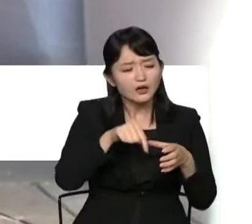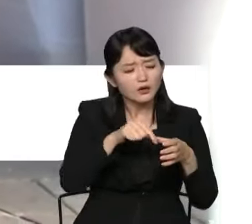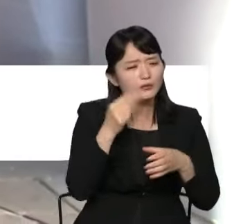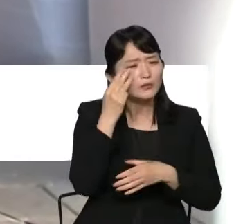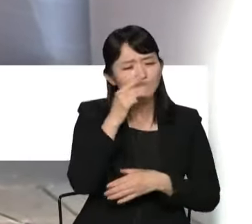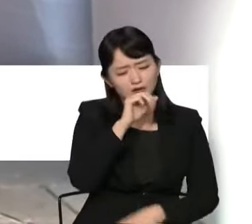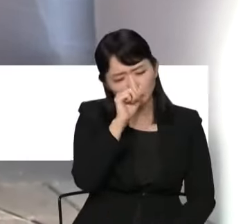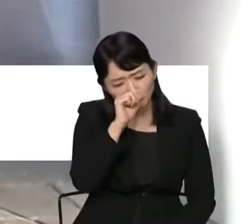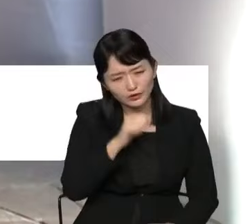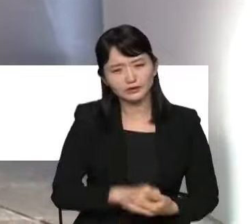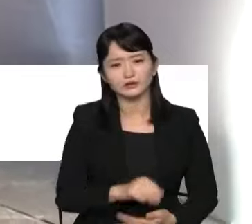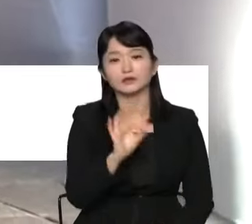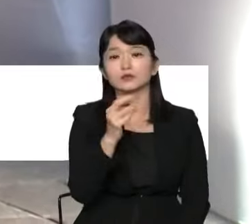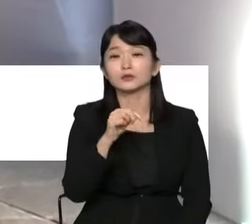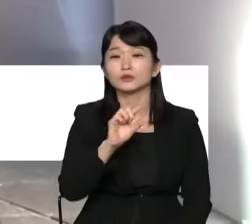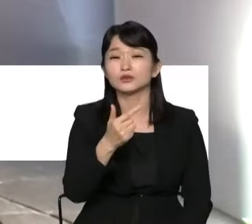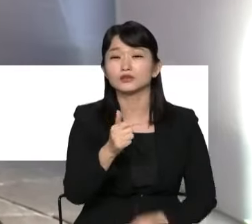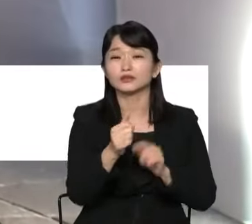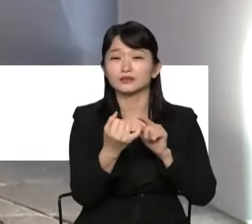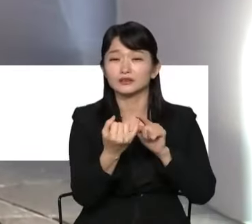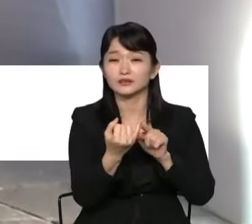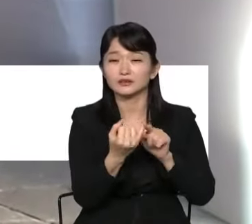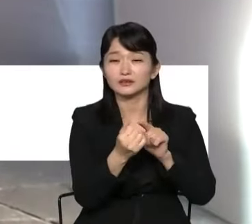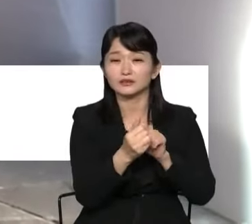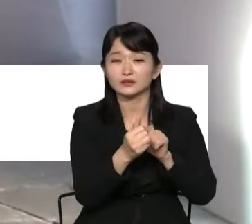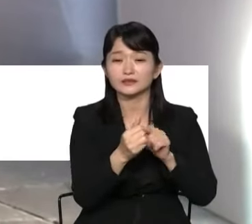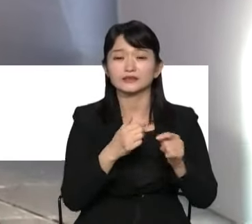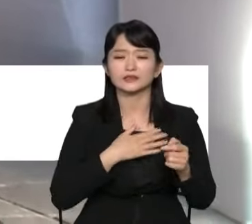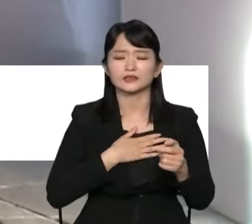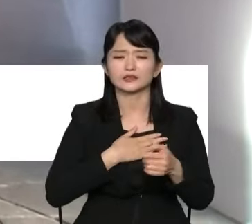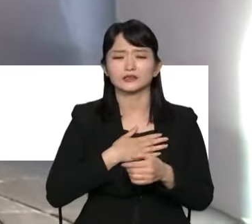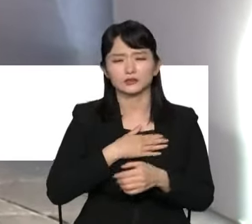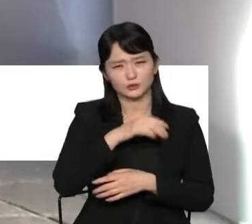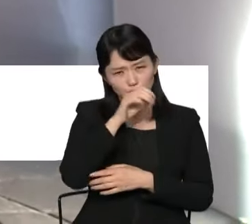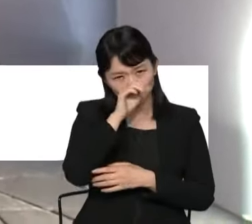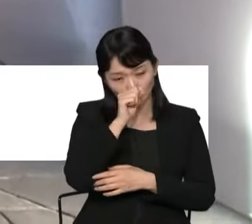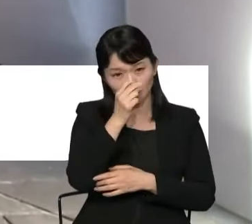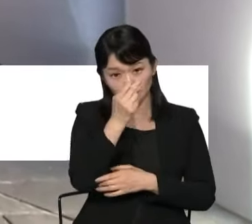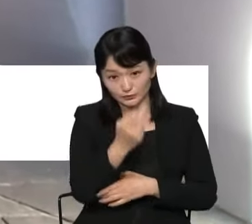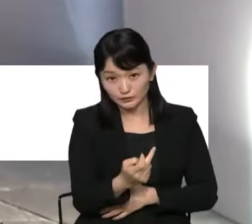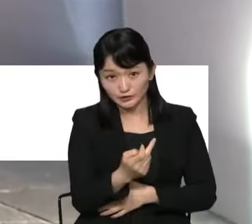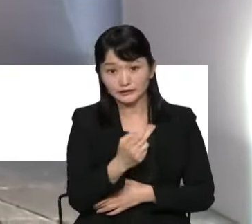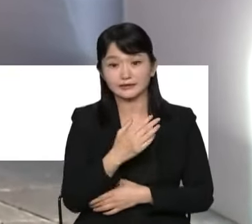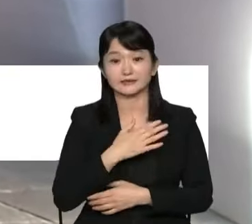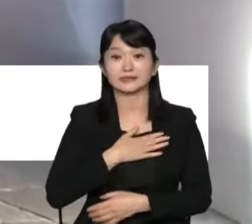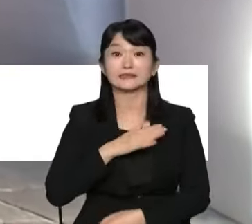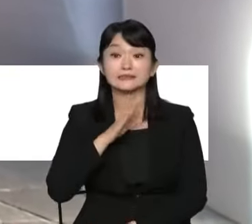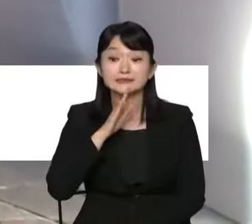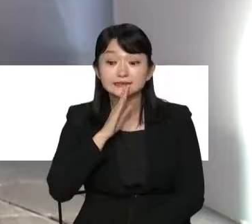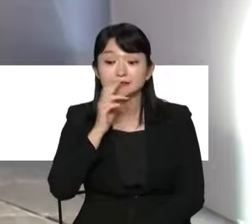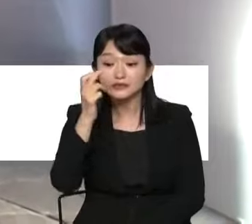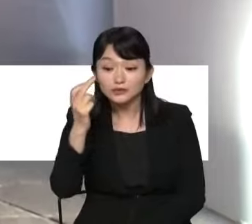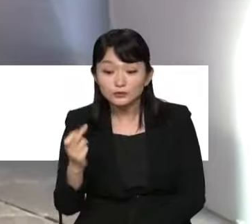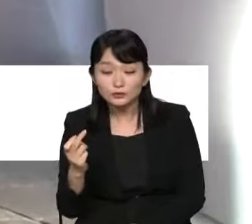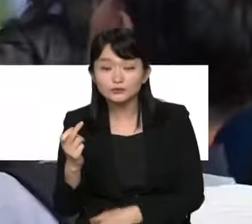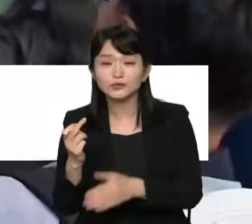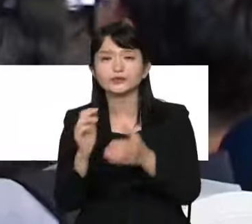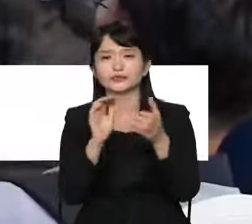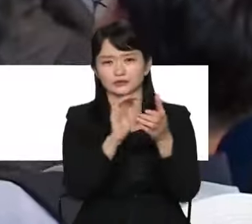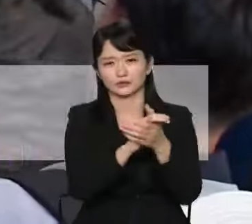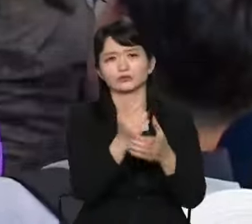좋아했어요. 그 용건이는 제가 아끼는 동생이자 그리고 제 친동생 친구이기도